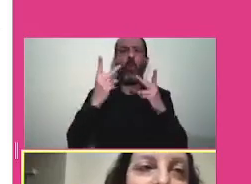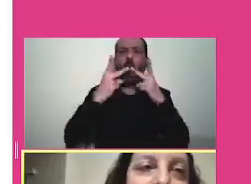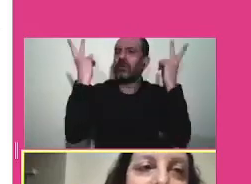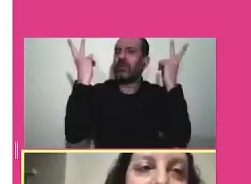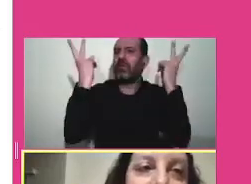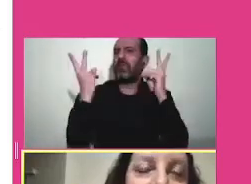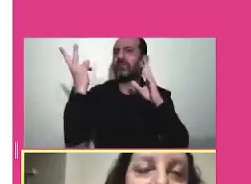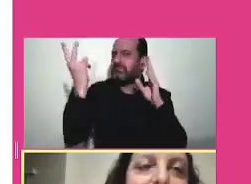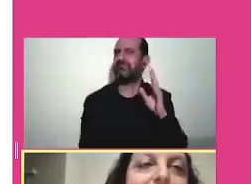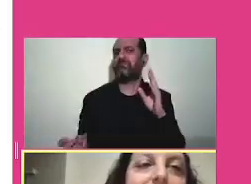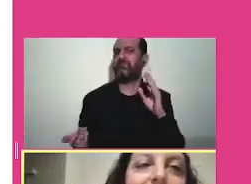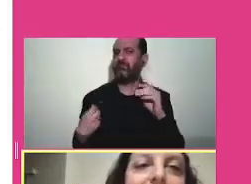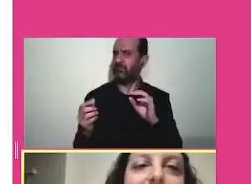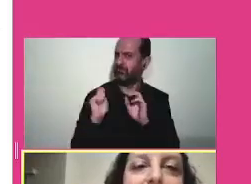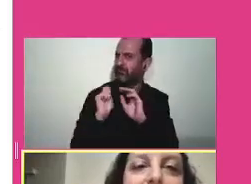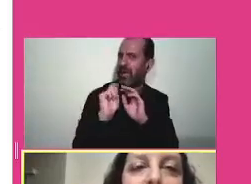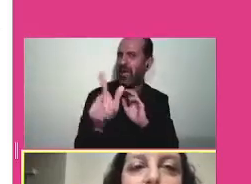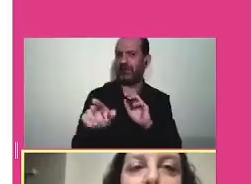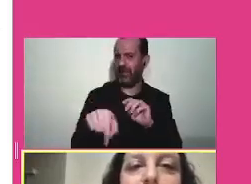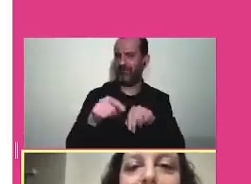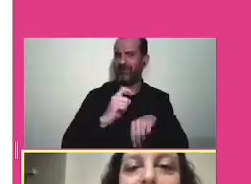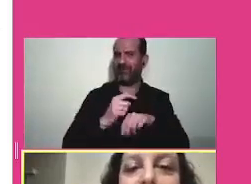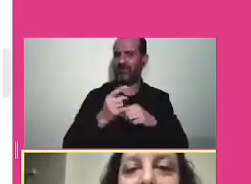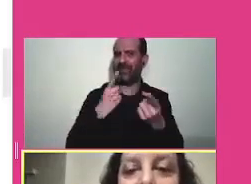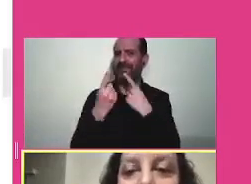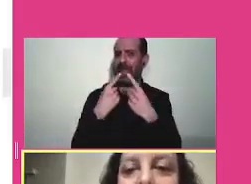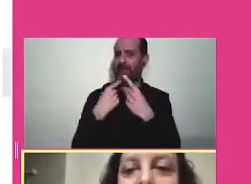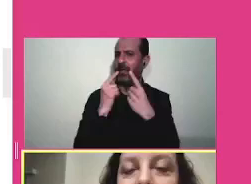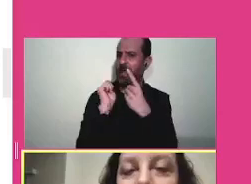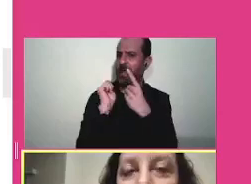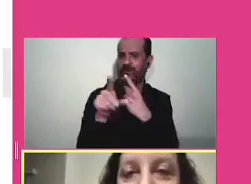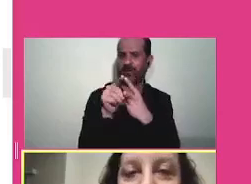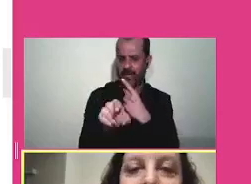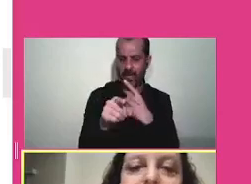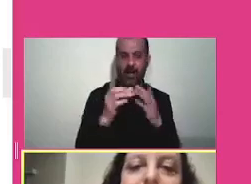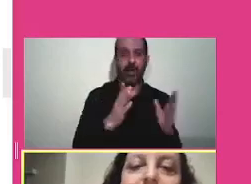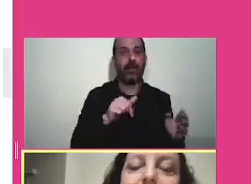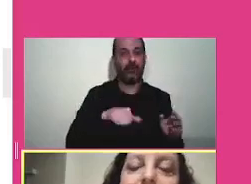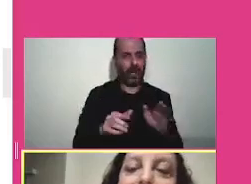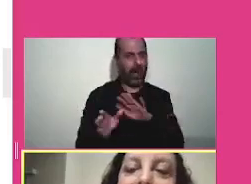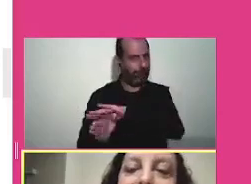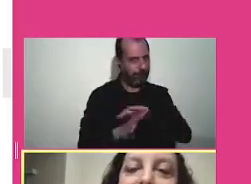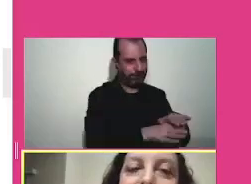θα χαρούμε πολύ. Σε σχέση τώρα με την εκστρατεία συνηγορίας,